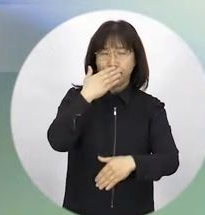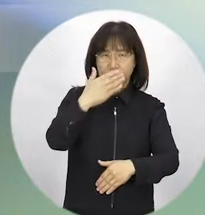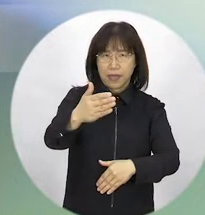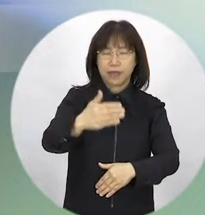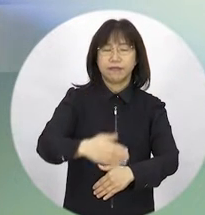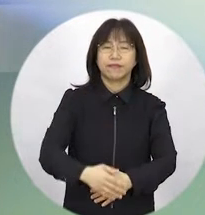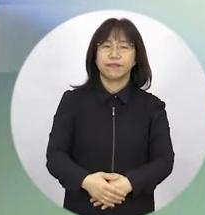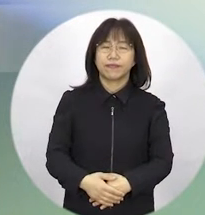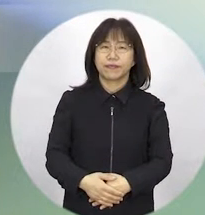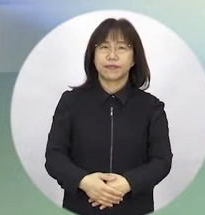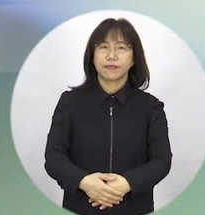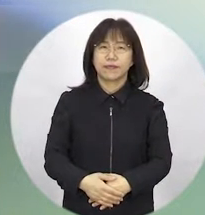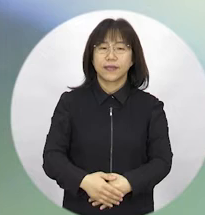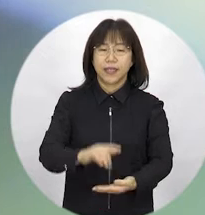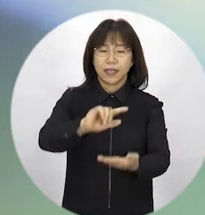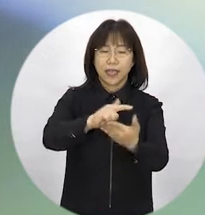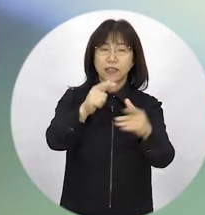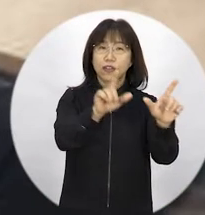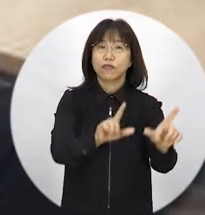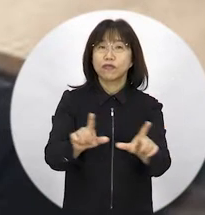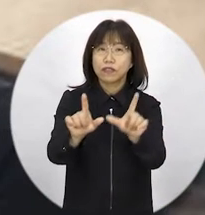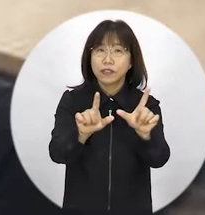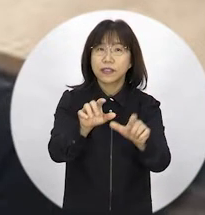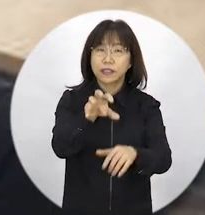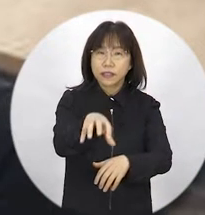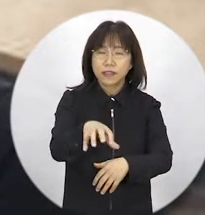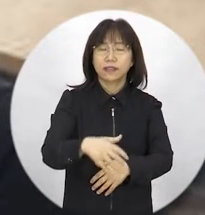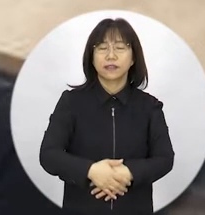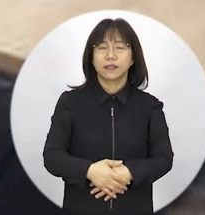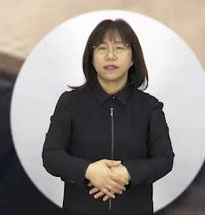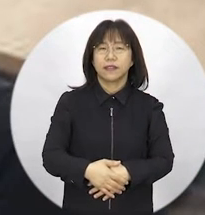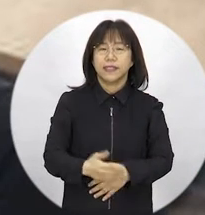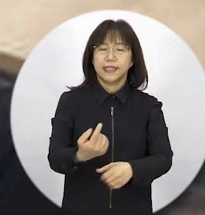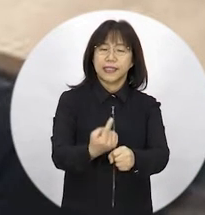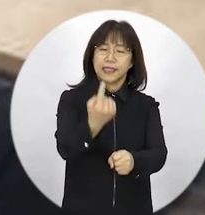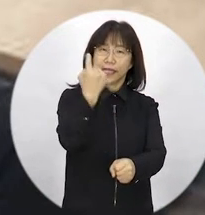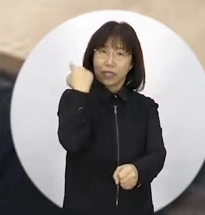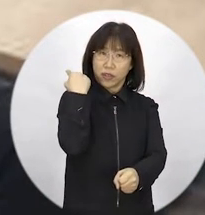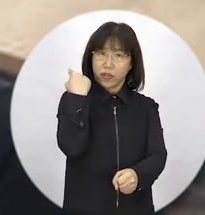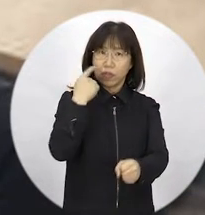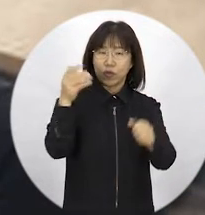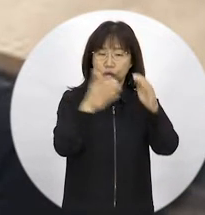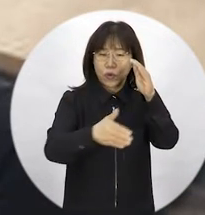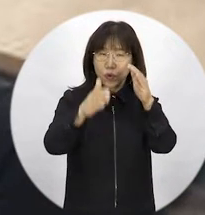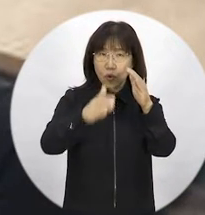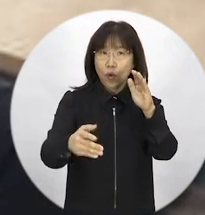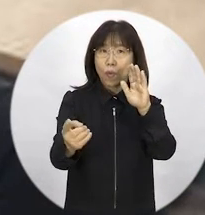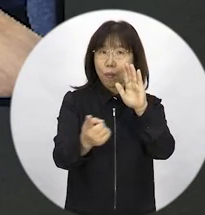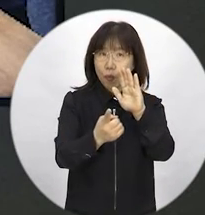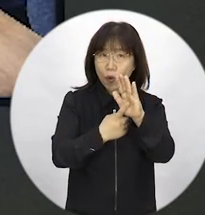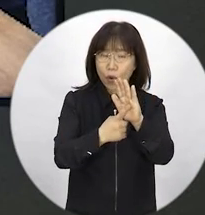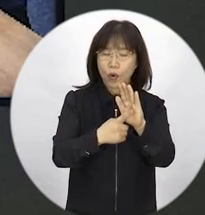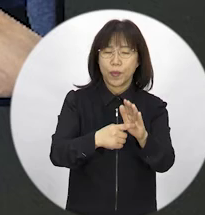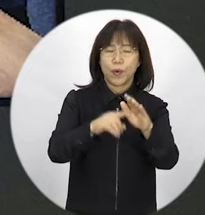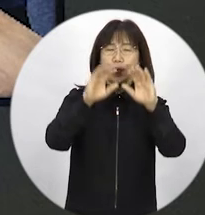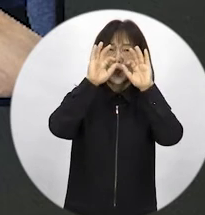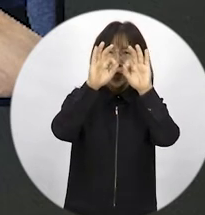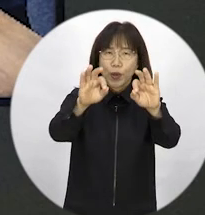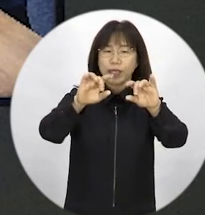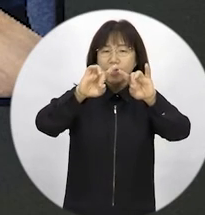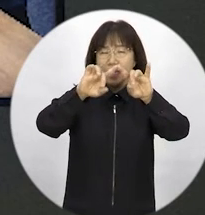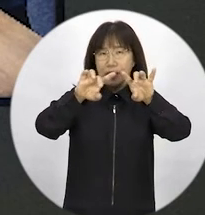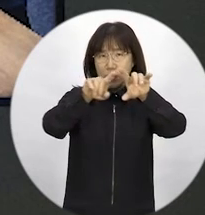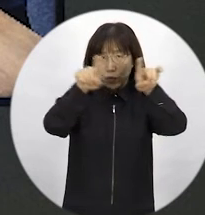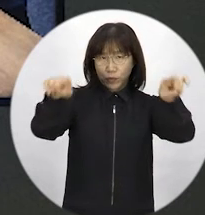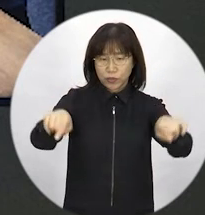이메일로 신청하면 됩니다. 한편 강서구는 지난해 주민참여예산 제안사업 공모를 통해 보이는 라디오 부스